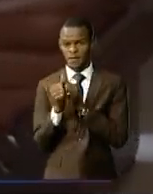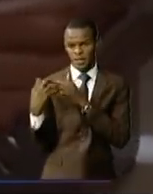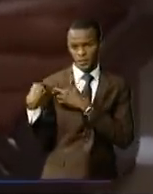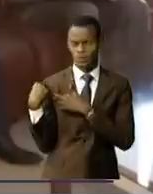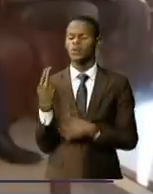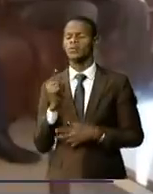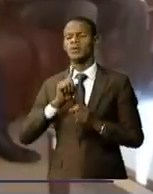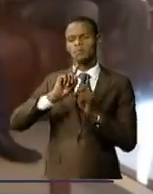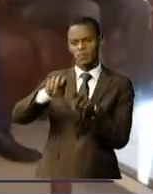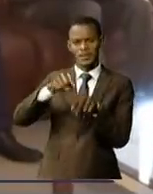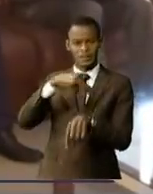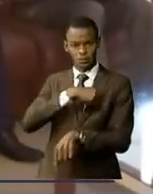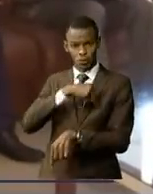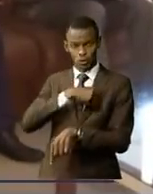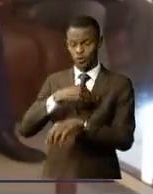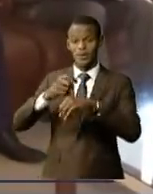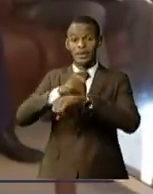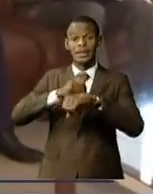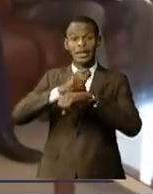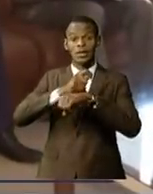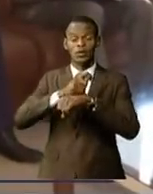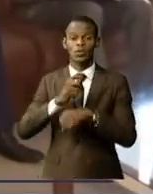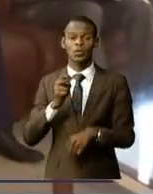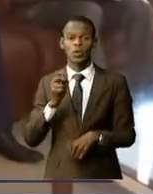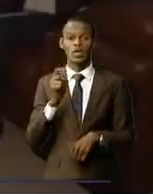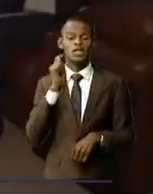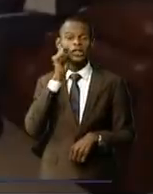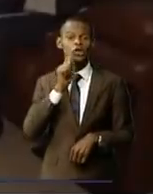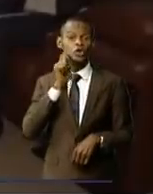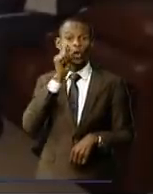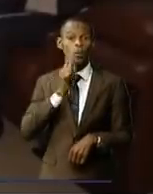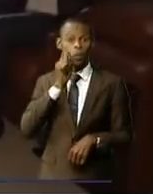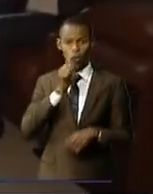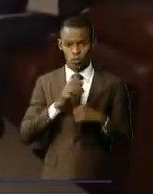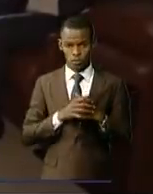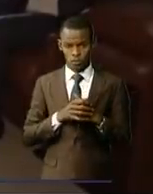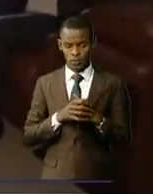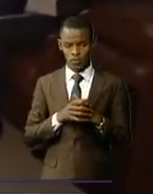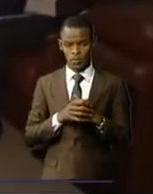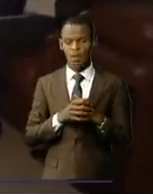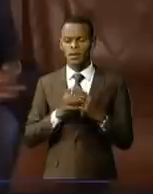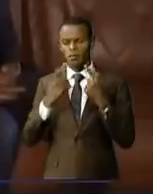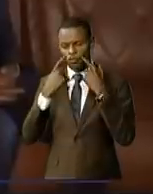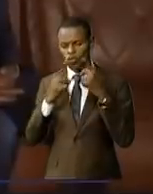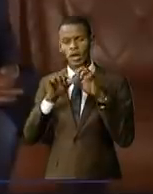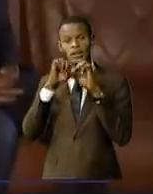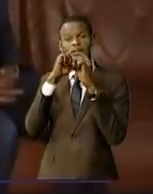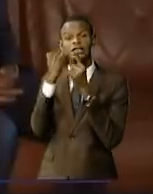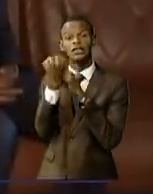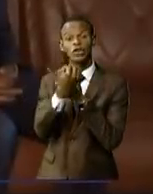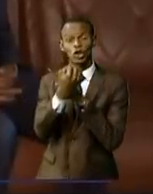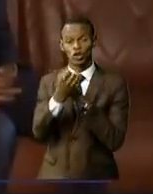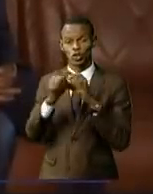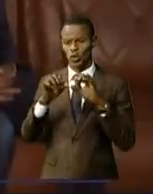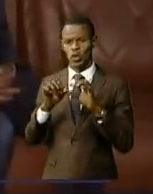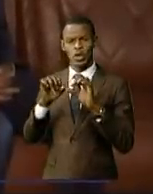sa mission au chef-lieu de la Tchopo. Une mission qui cadre avec le fonctionnement de la société minière Xiangjiang